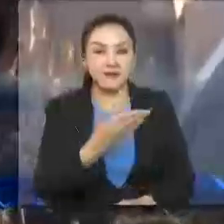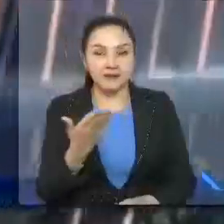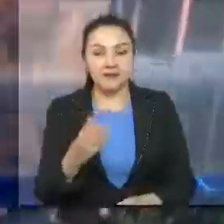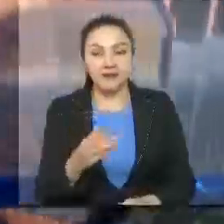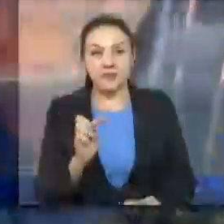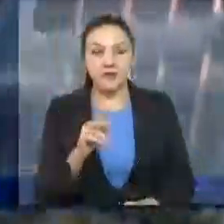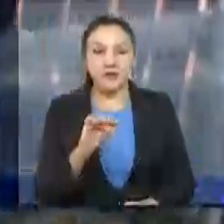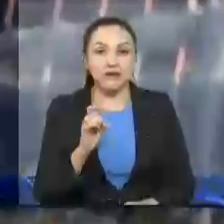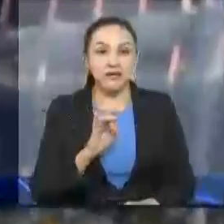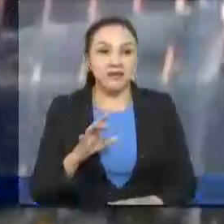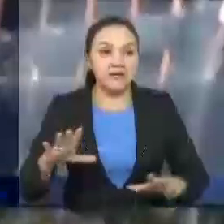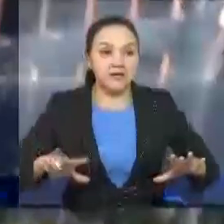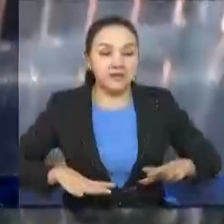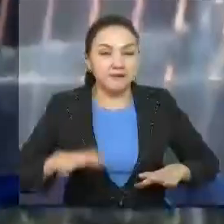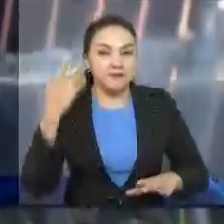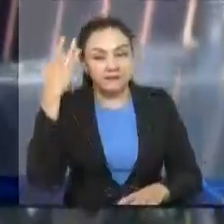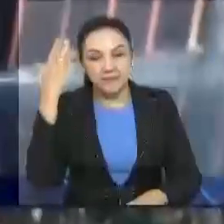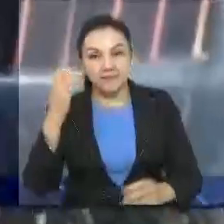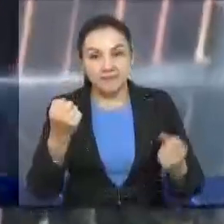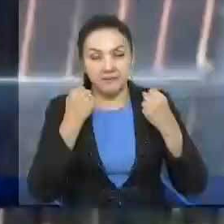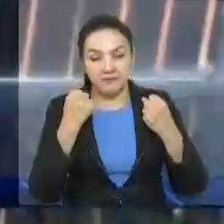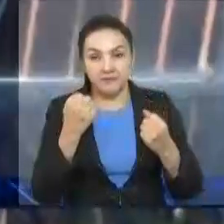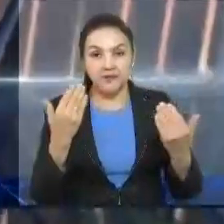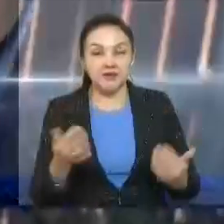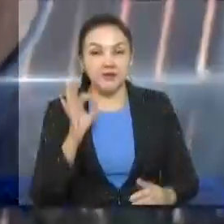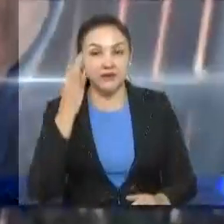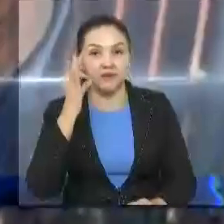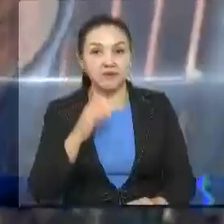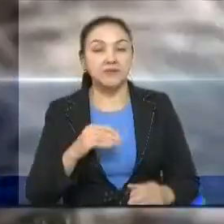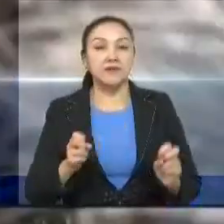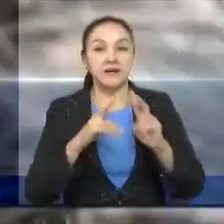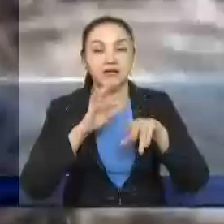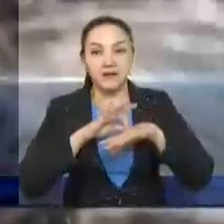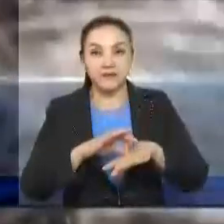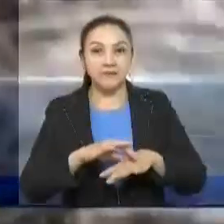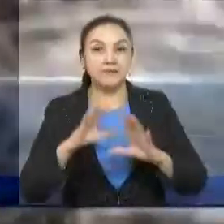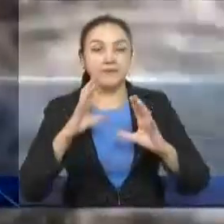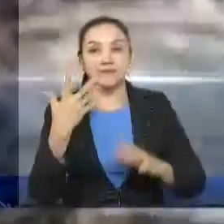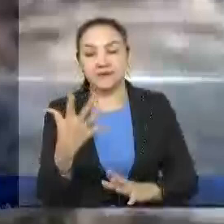Ник Уиллерд көкпардан ақш құрамасының спортшысы. Осы күзде Астанада өтетін 5-ші